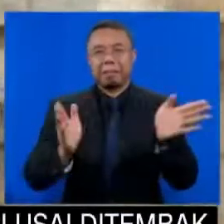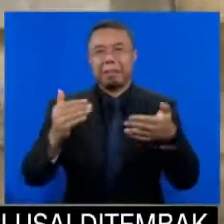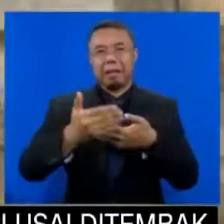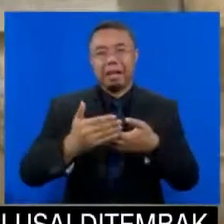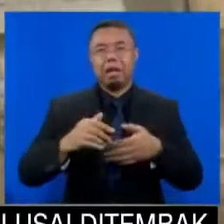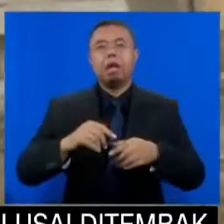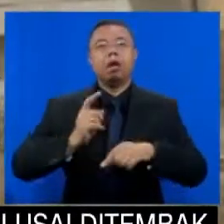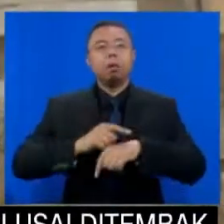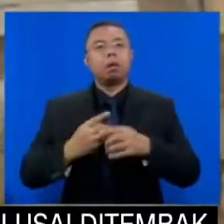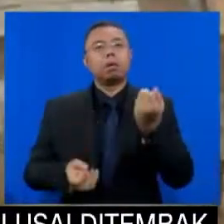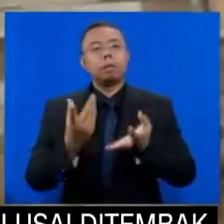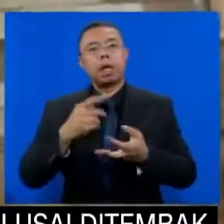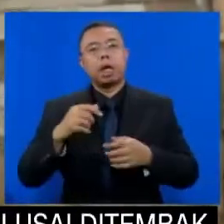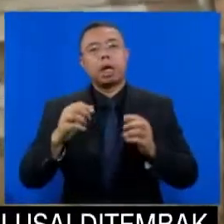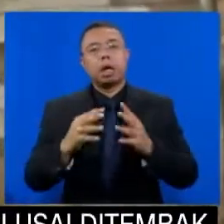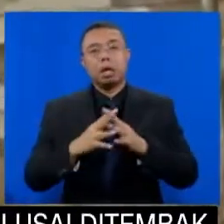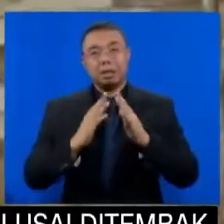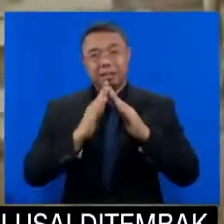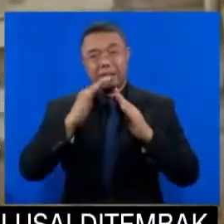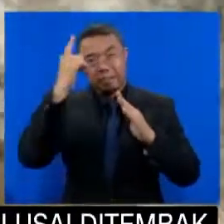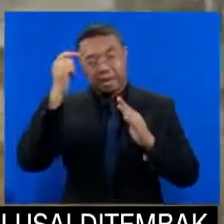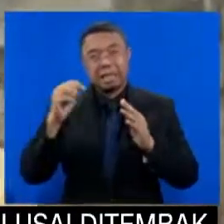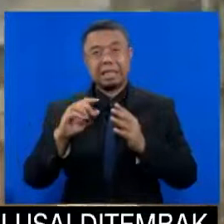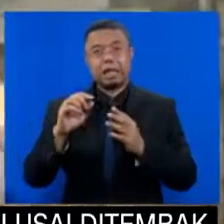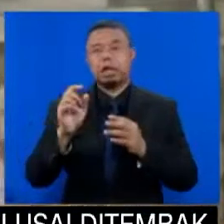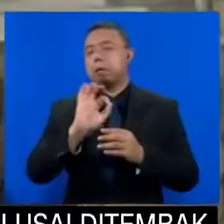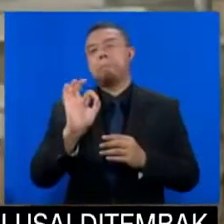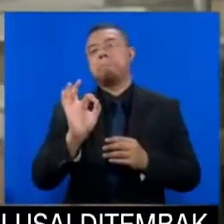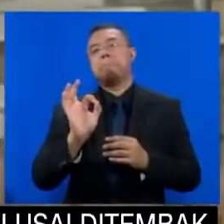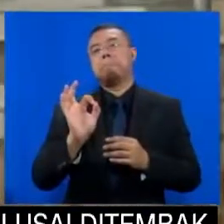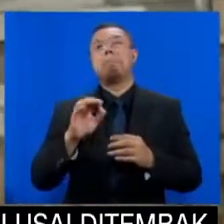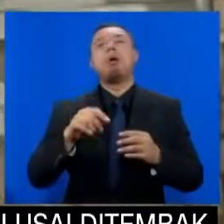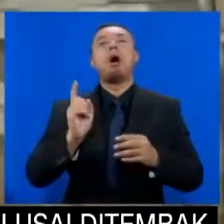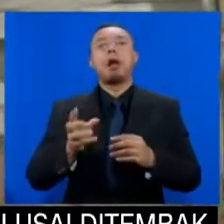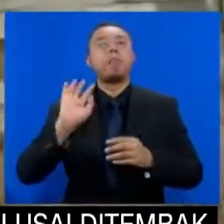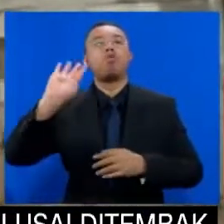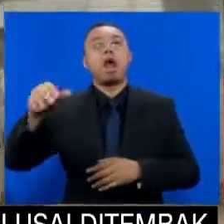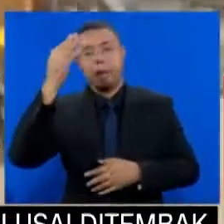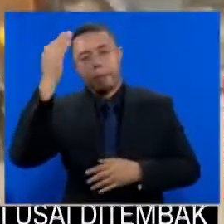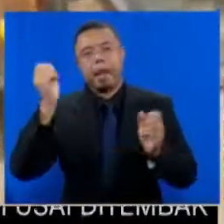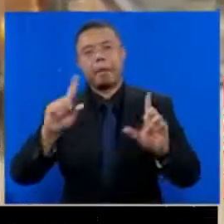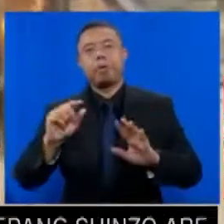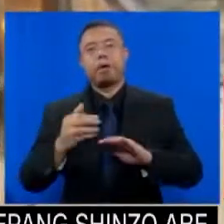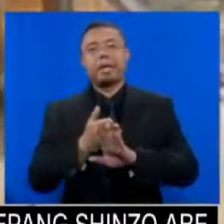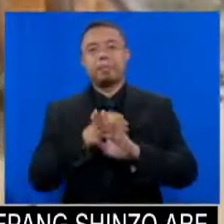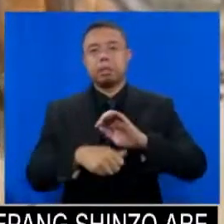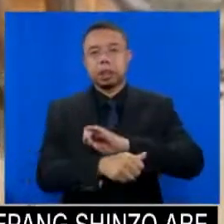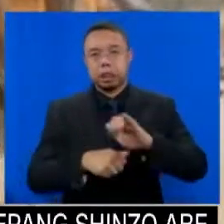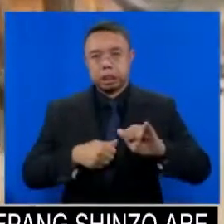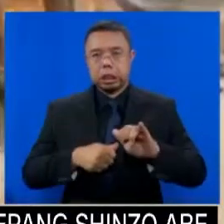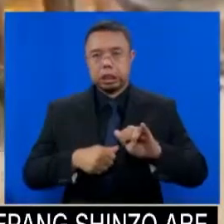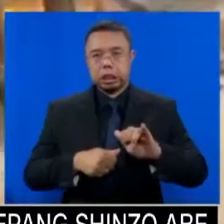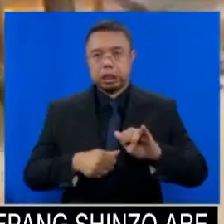terjadi, tidak ada santri yang berada di dalam pondok pesantren. Sejumlah santri tengah pulang karena libur menjelang hari Idul Adha. Selain